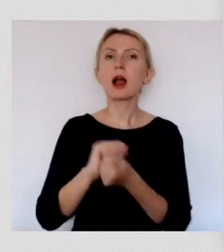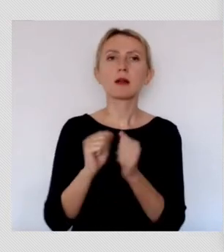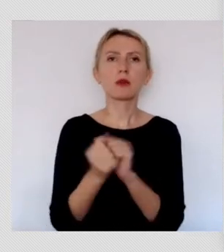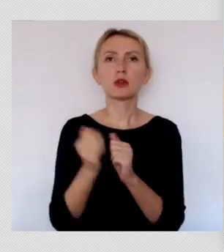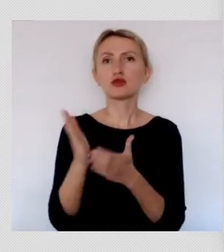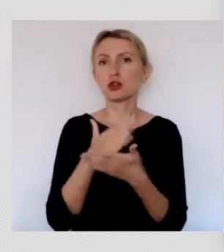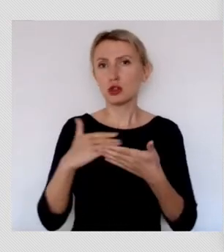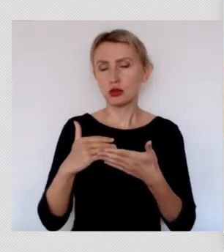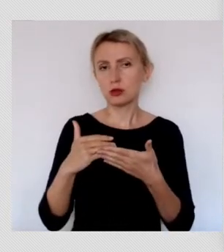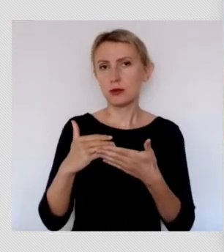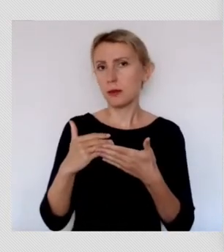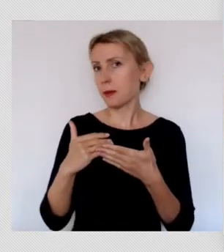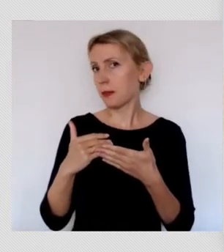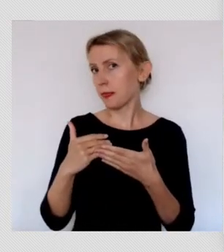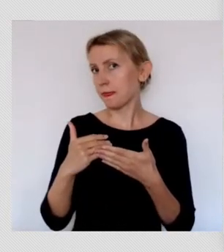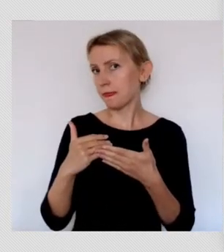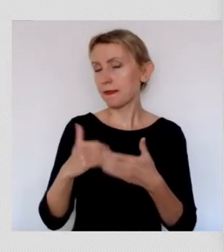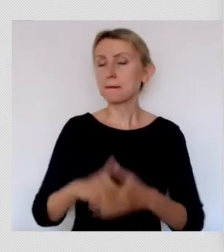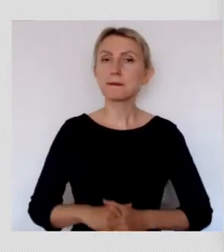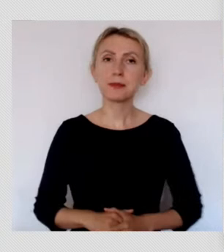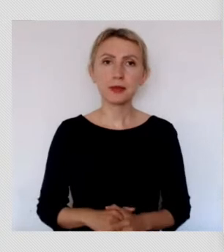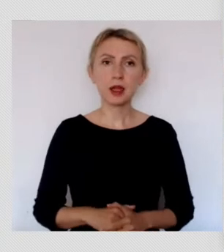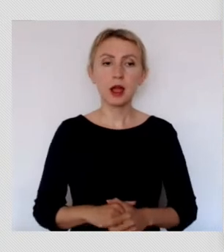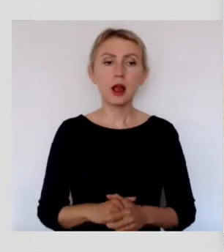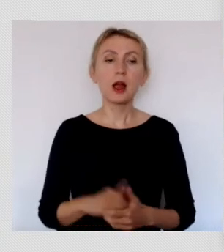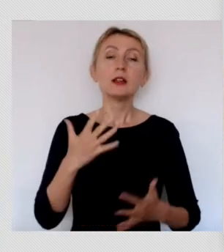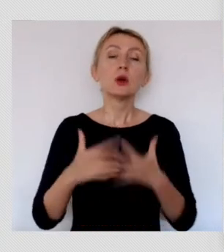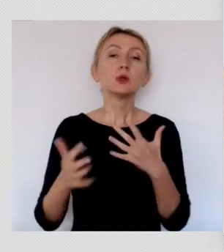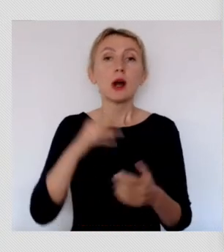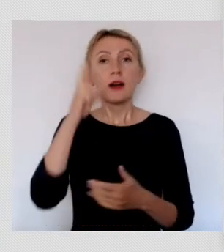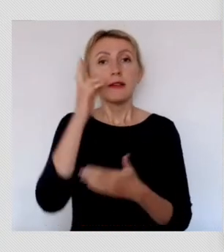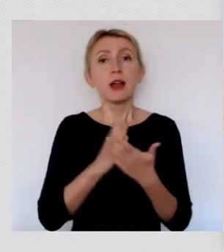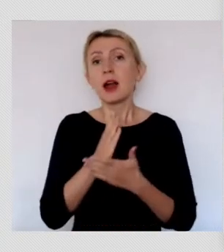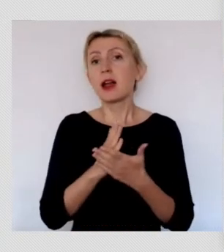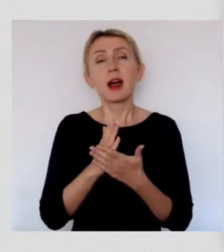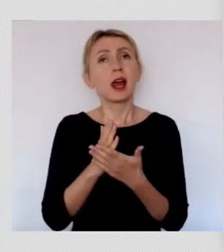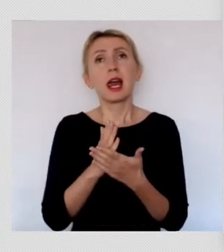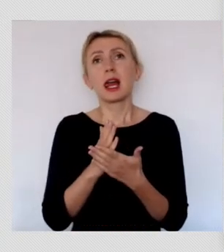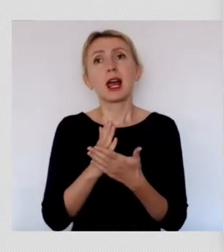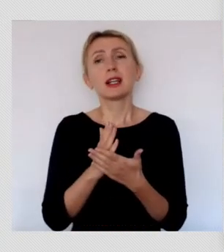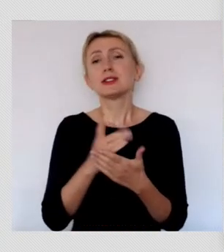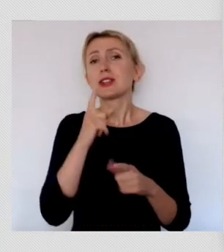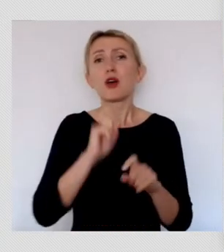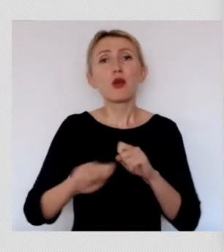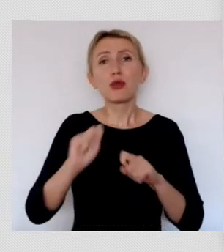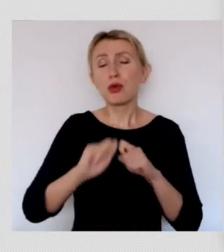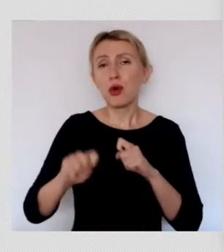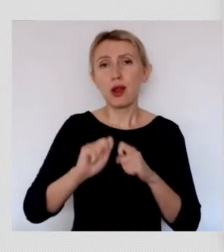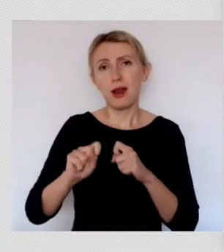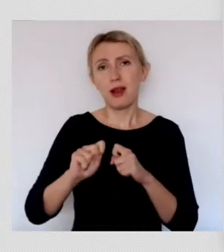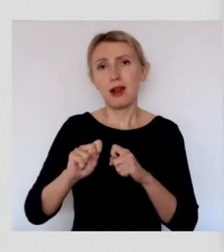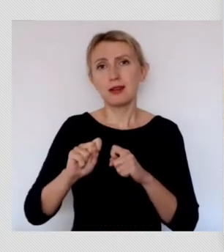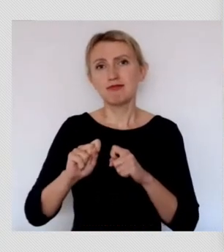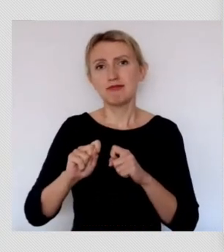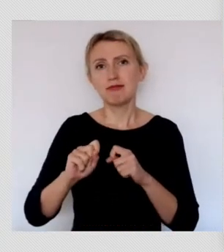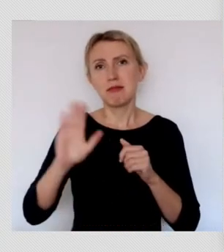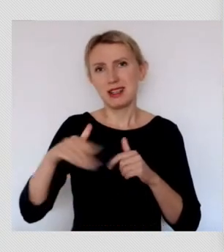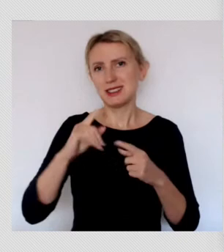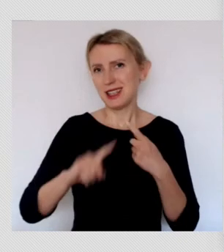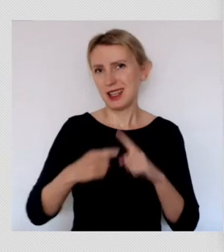częściowo sądy, osłabia wiarę w to, że jakakolwiek kontrola jest